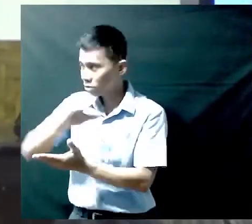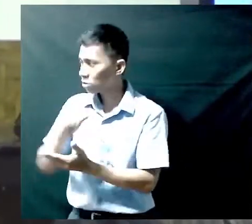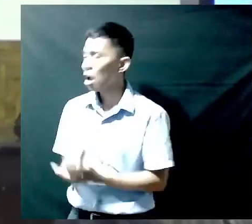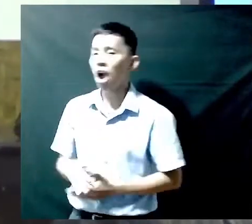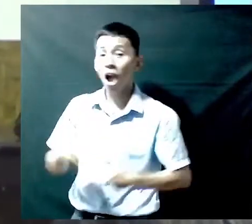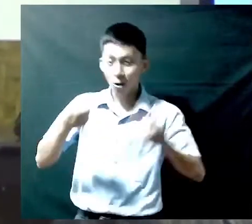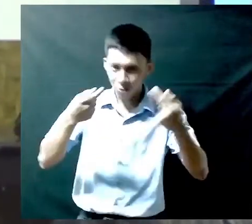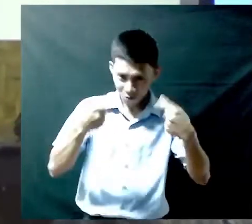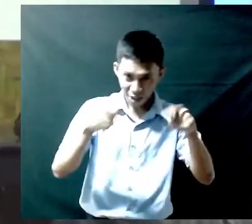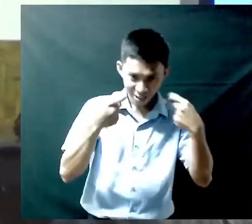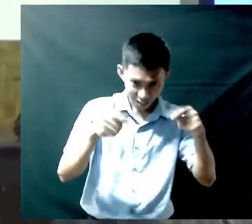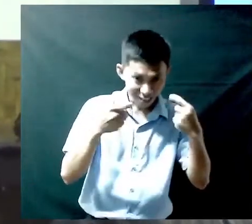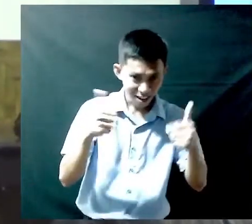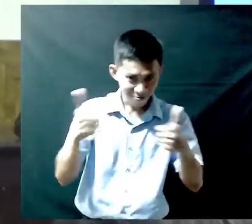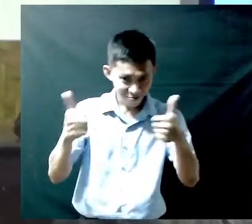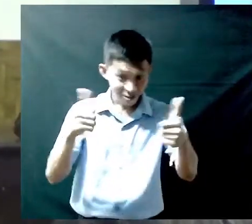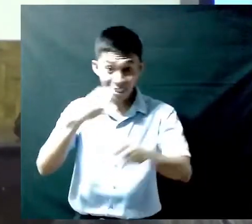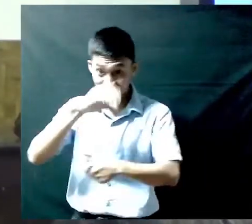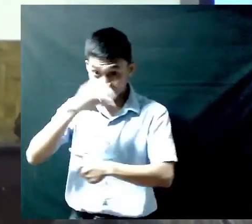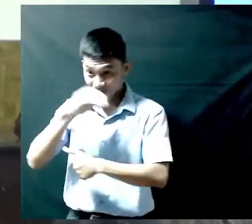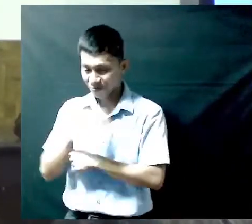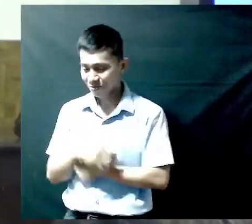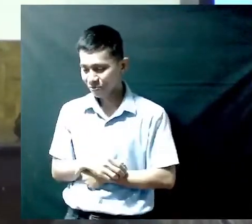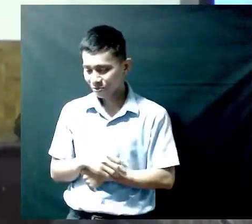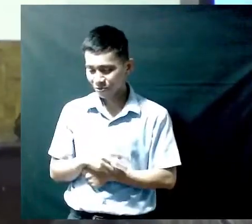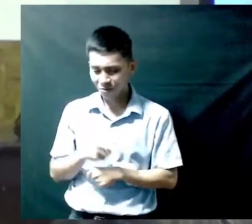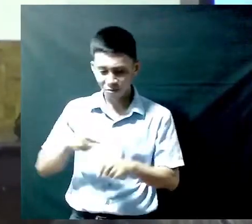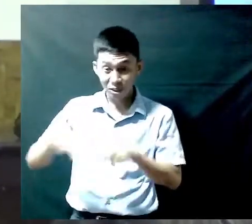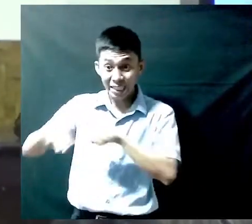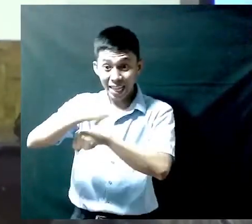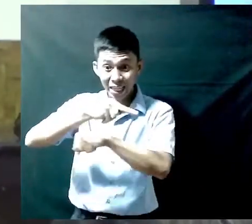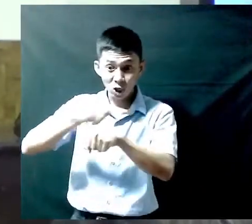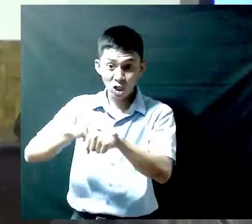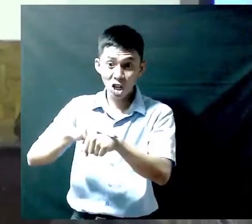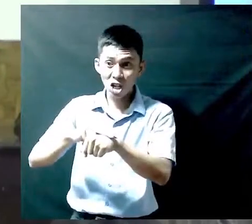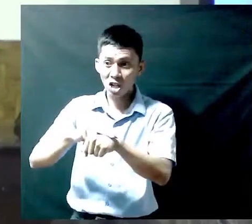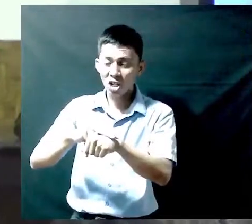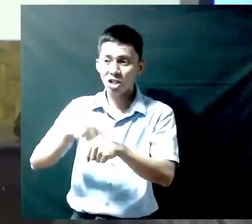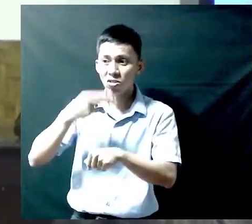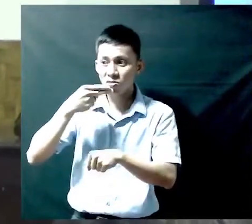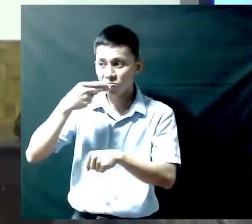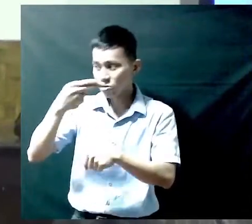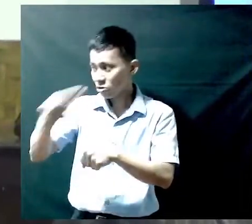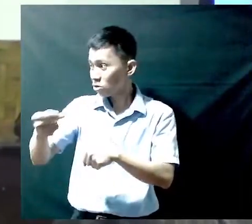po. And then, nasundan yan na nagkaroon po ng missions conference sa Bible Baptist dyan sa